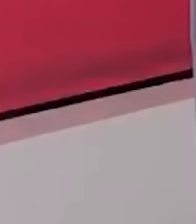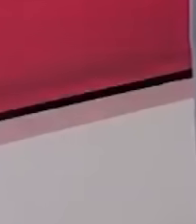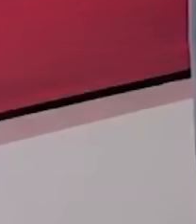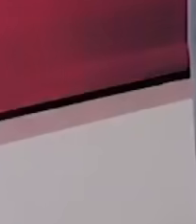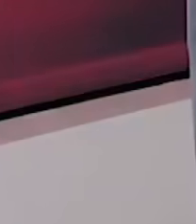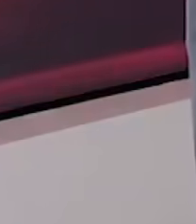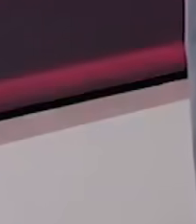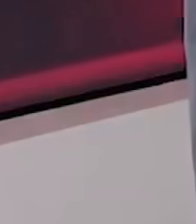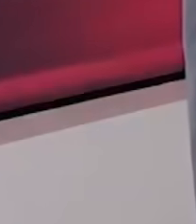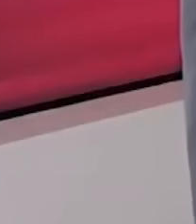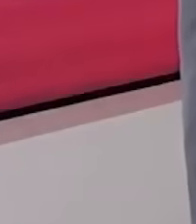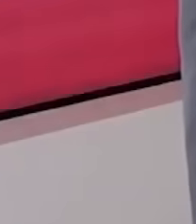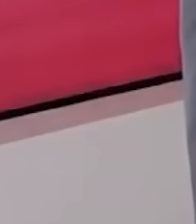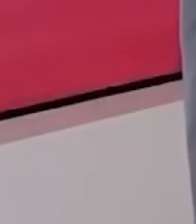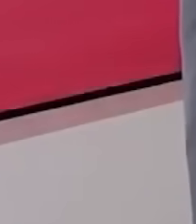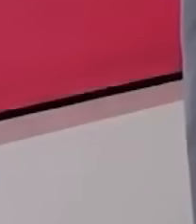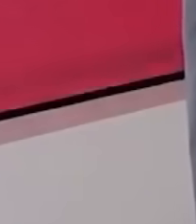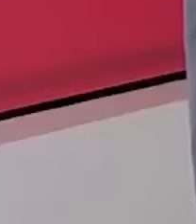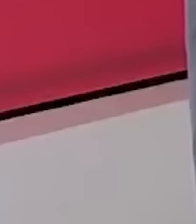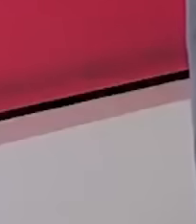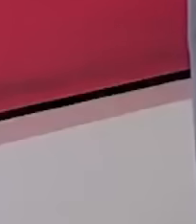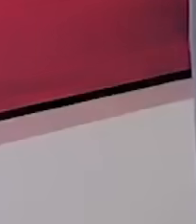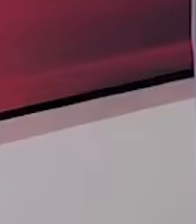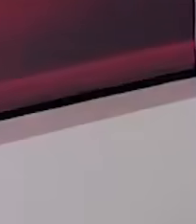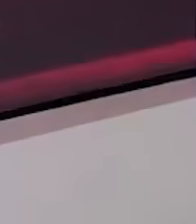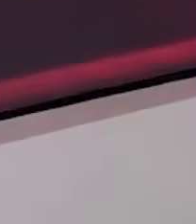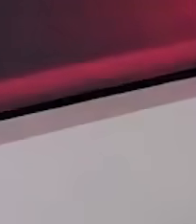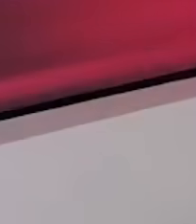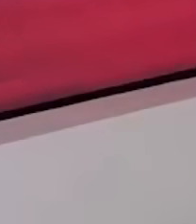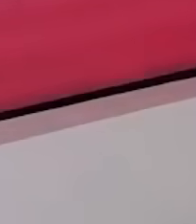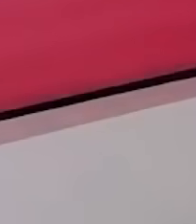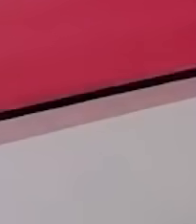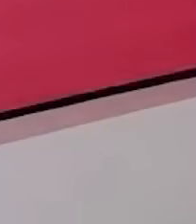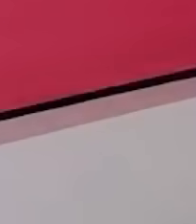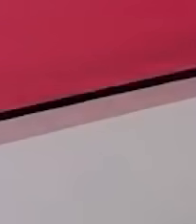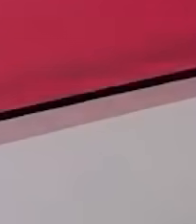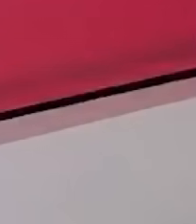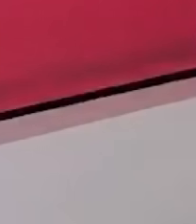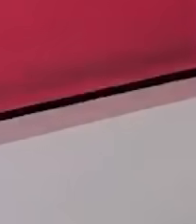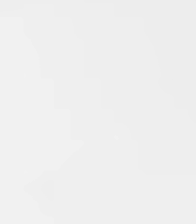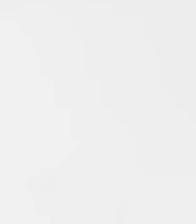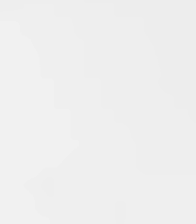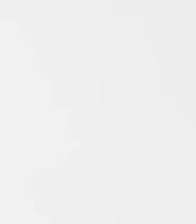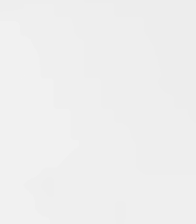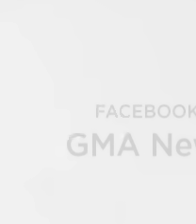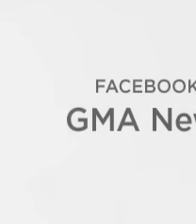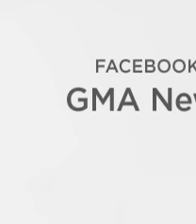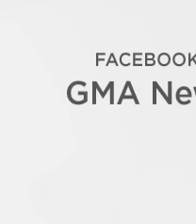kami sa GMA Pinoy TV at sa www.gmanews.tv.